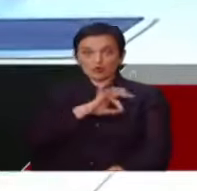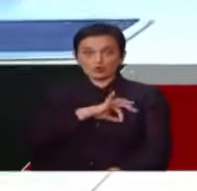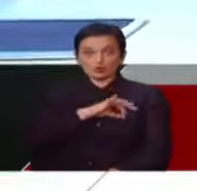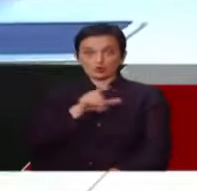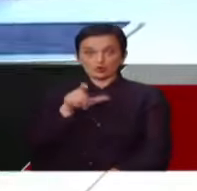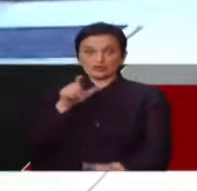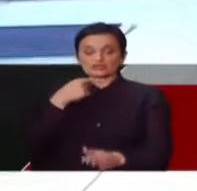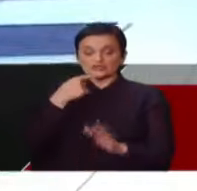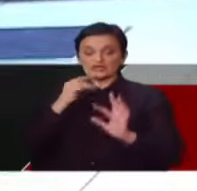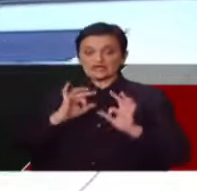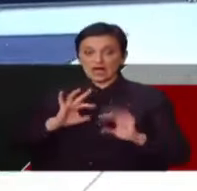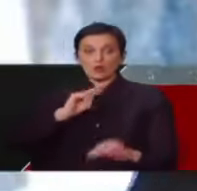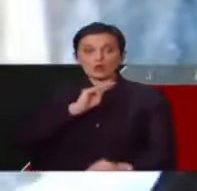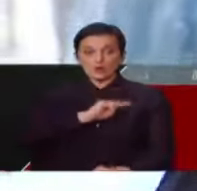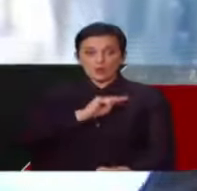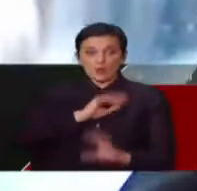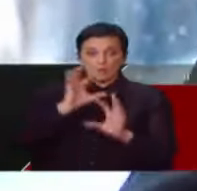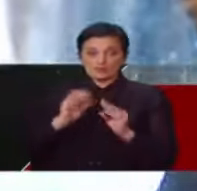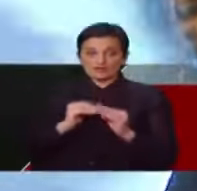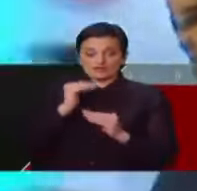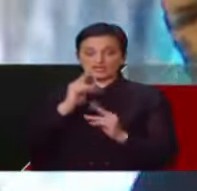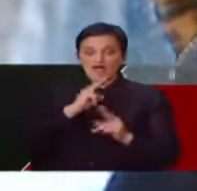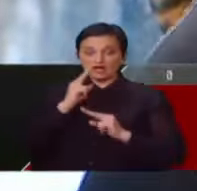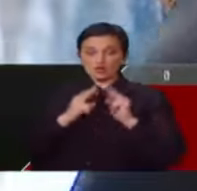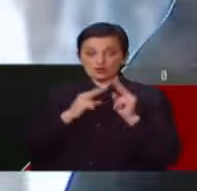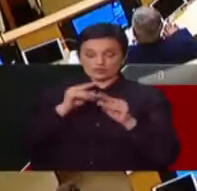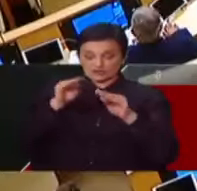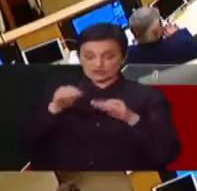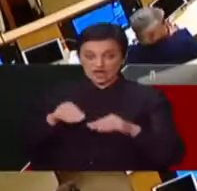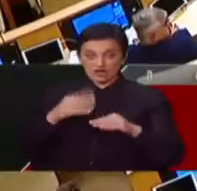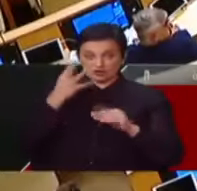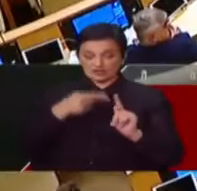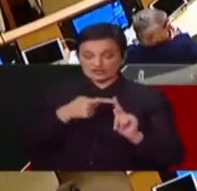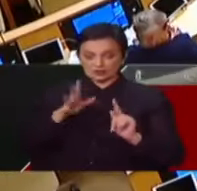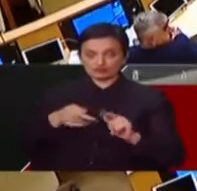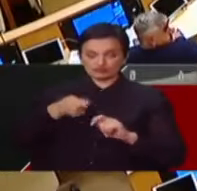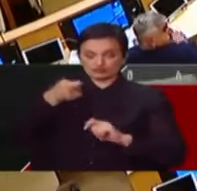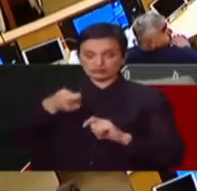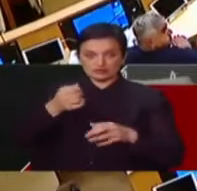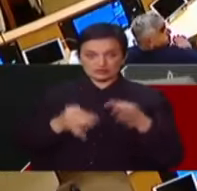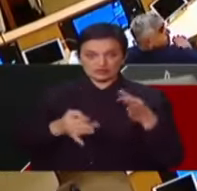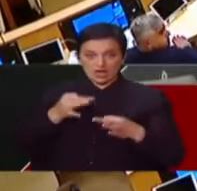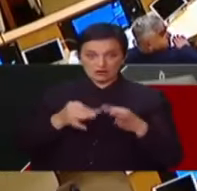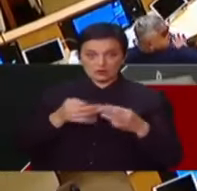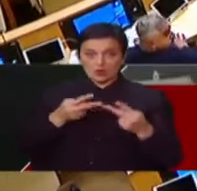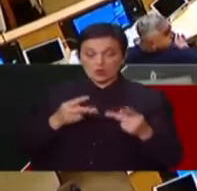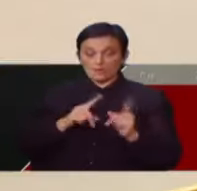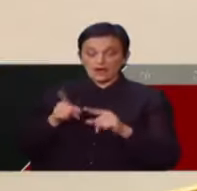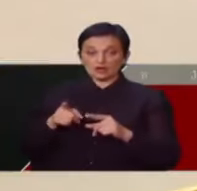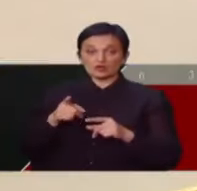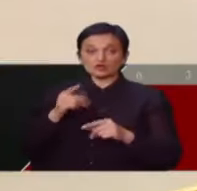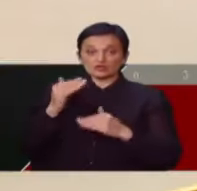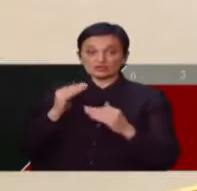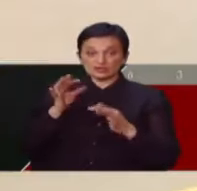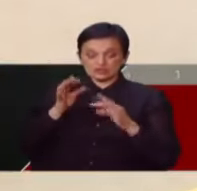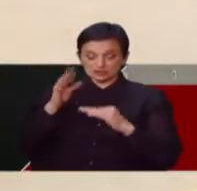იურისტებმა განაცხადეს, რომ მუშაობენ საკონსტიტუციო სარჩელზე, რომელსაც უახლოეს დღეებში შეიტანენ სასამართლოში. პარალელურად საკონსტიტუციო